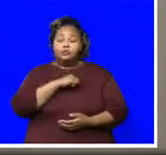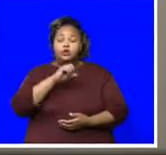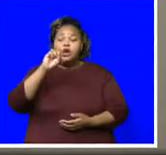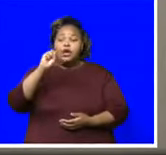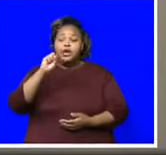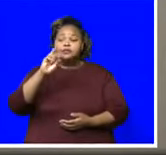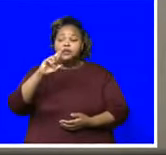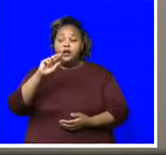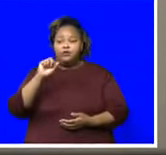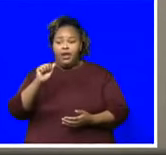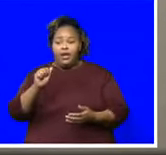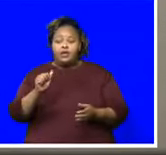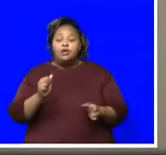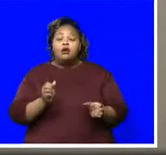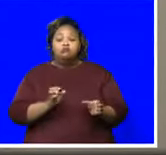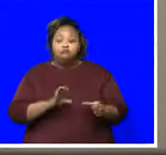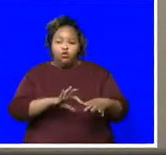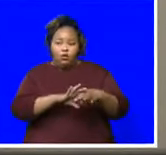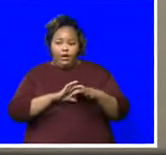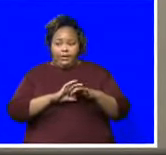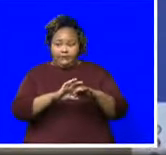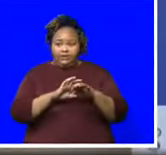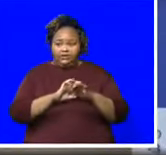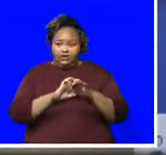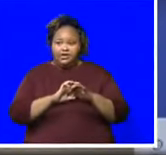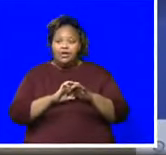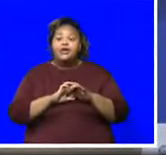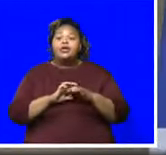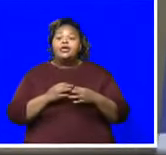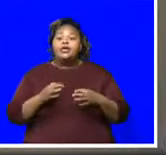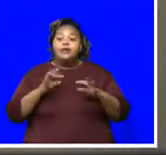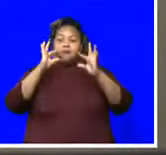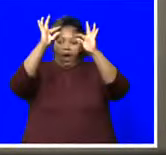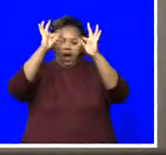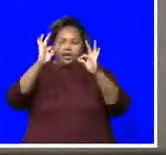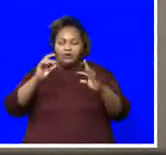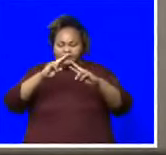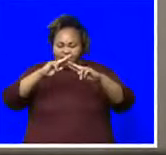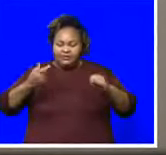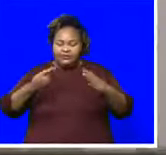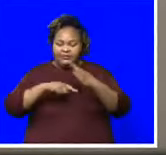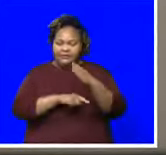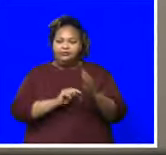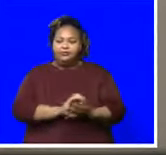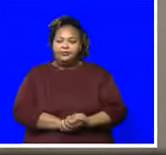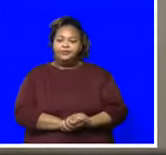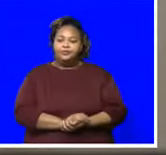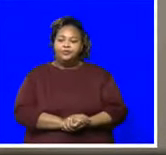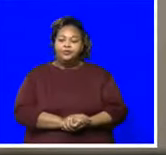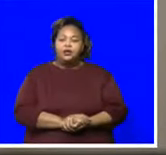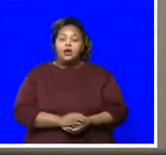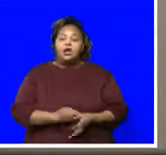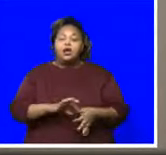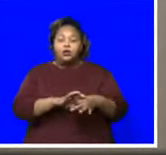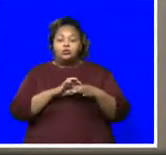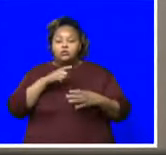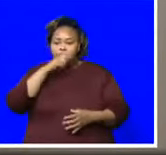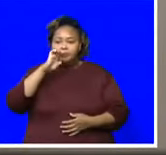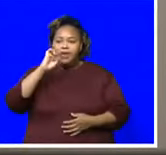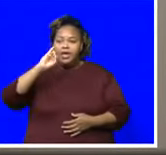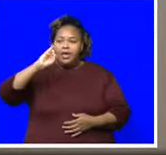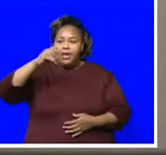uhlanganiswe yinkampani lekhanga bosomabhizinisi ukuthi batohlanyela timali lapha eveni i-EPA,